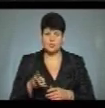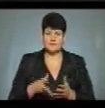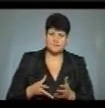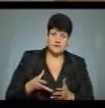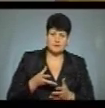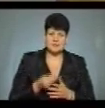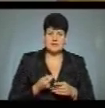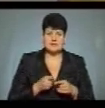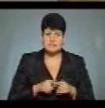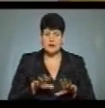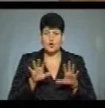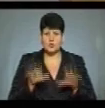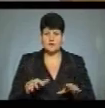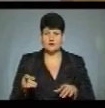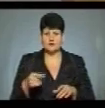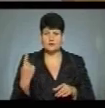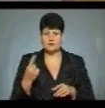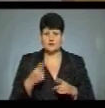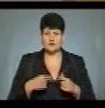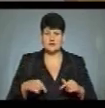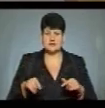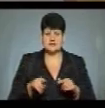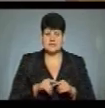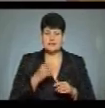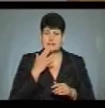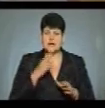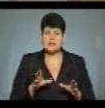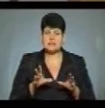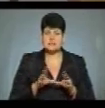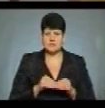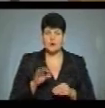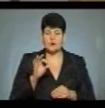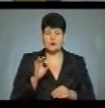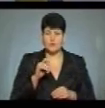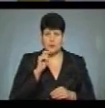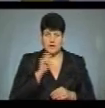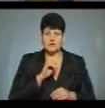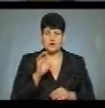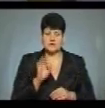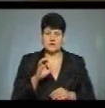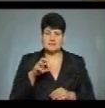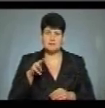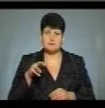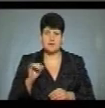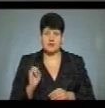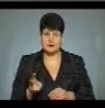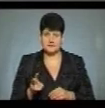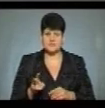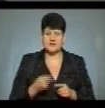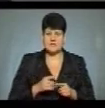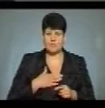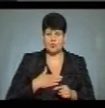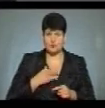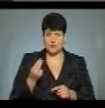проект голова Тернопільської обласної організації Національної спілки України Олександр Смик. Вартість моя, особисті кошти. А